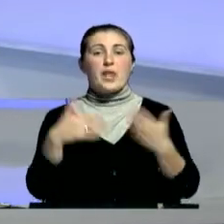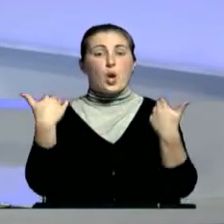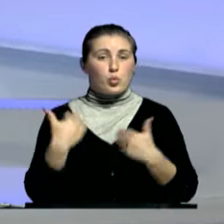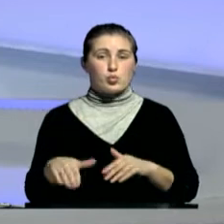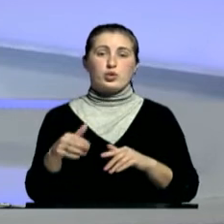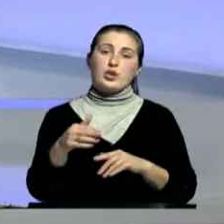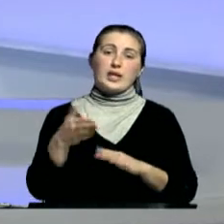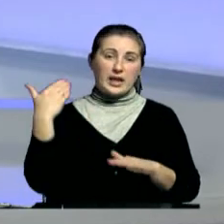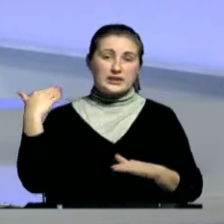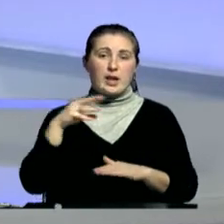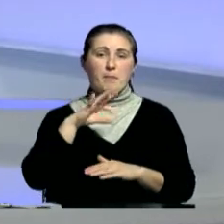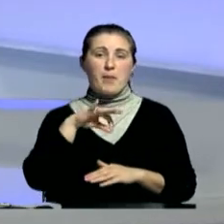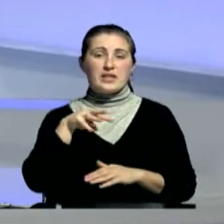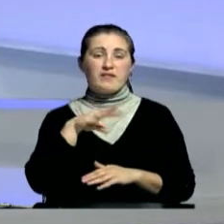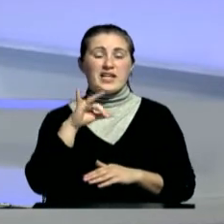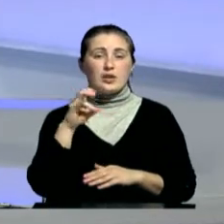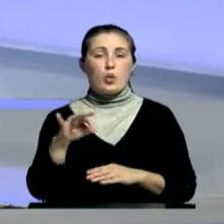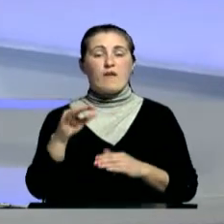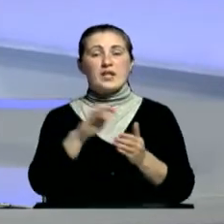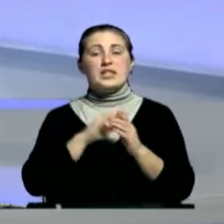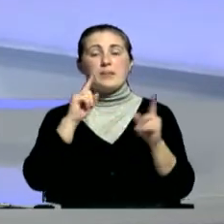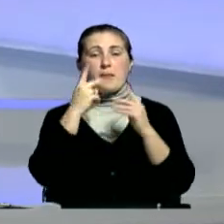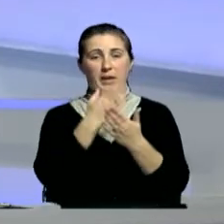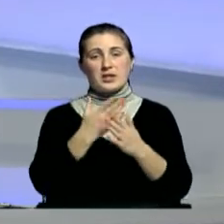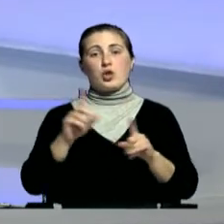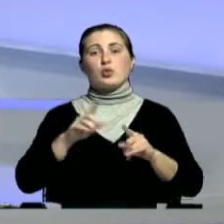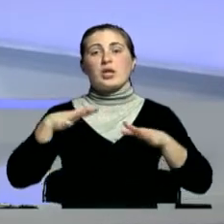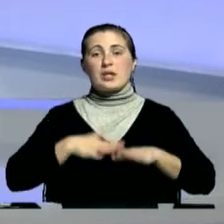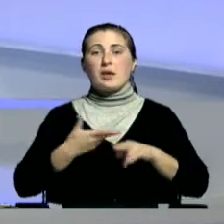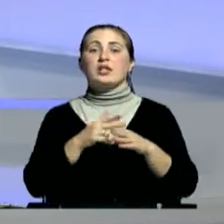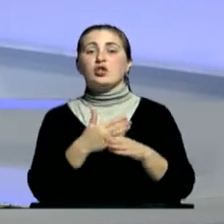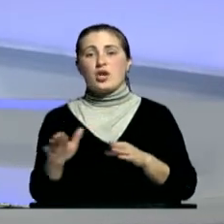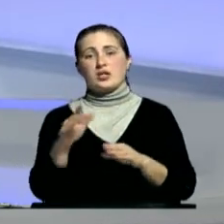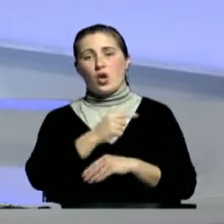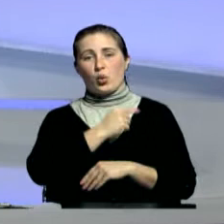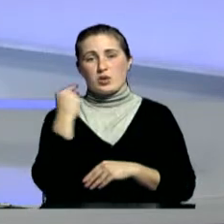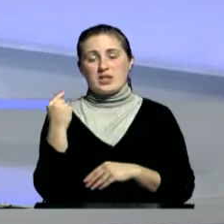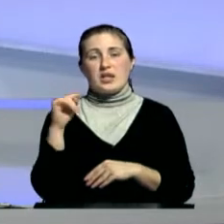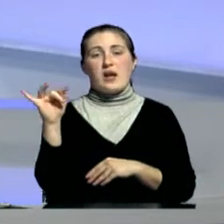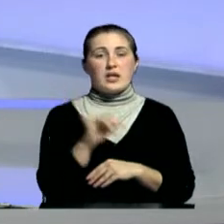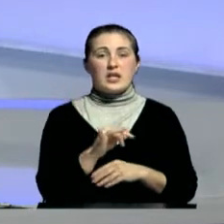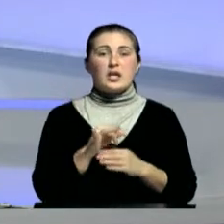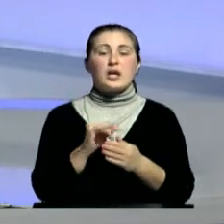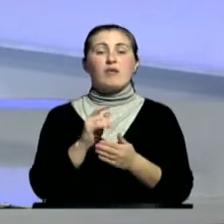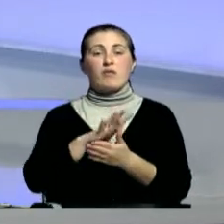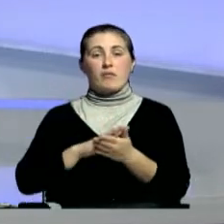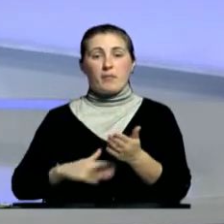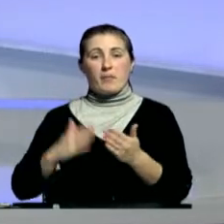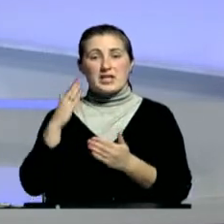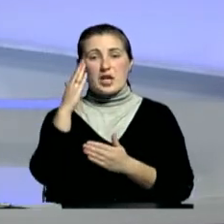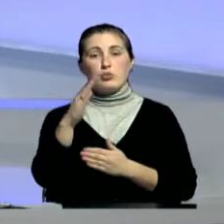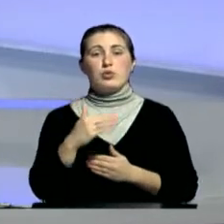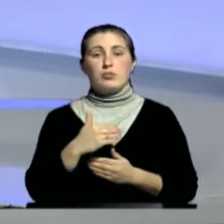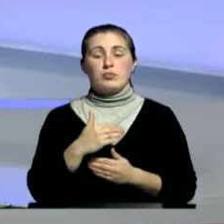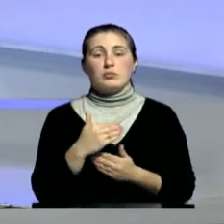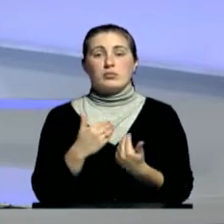тогда Матвиенко, федеральное собрание показало о том, что Крым – это часть России. И в последующем я член